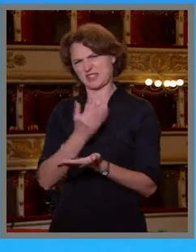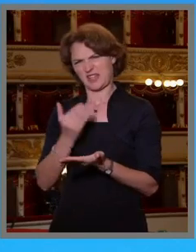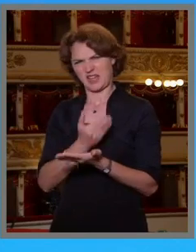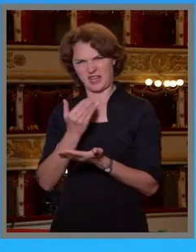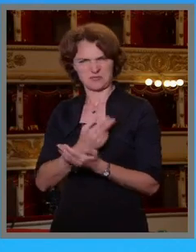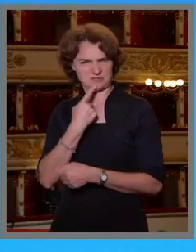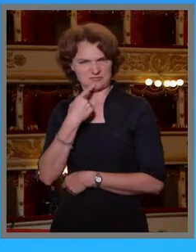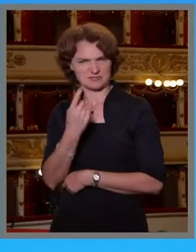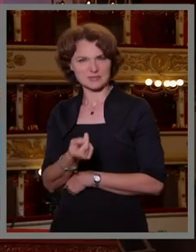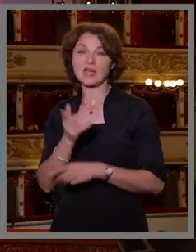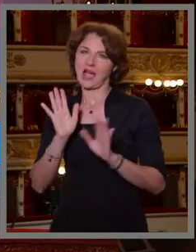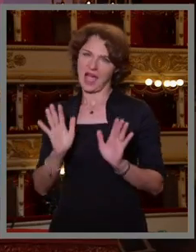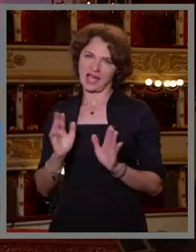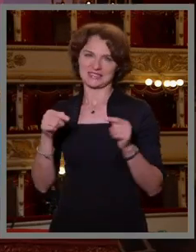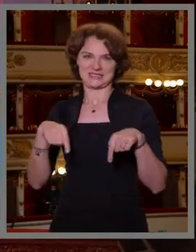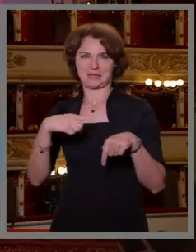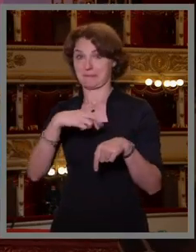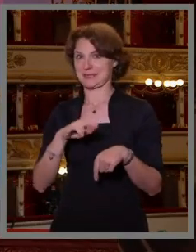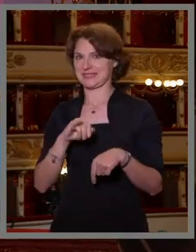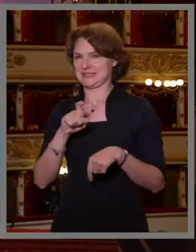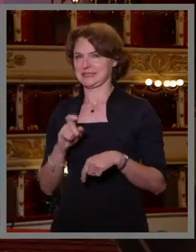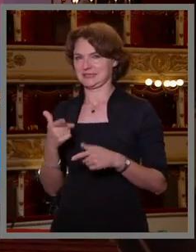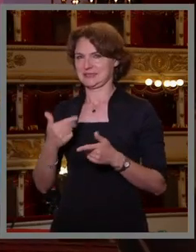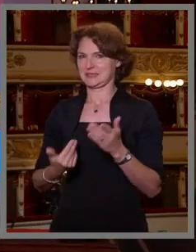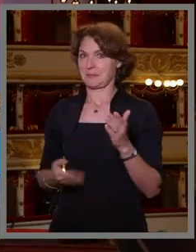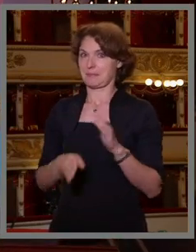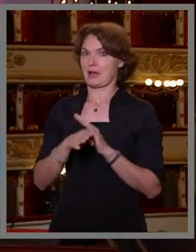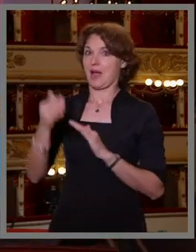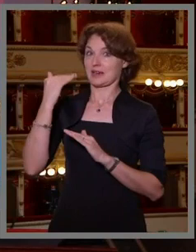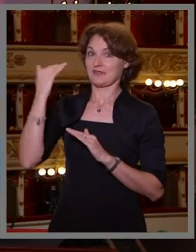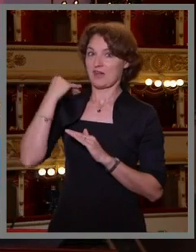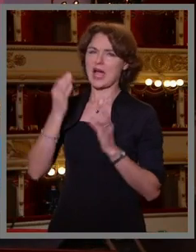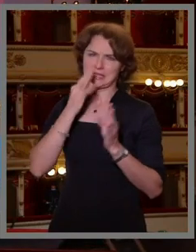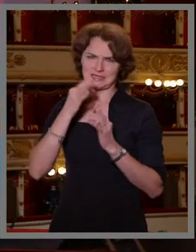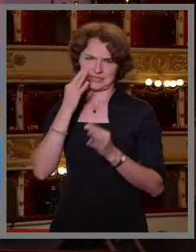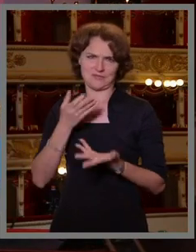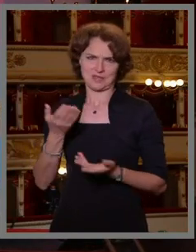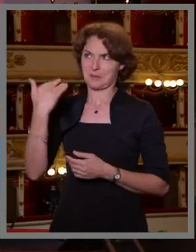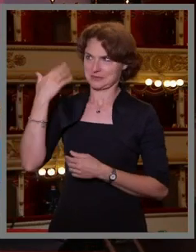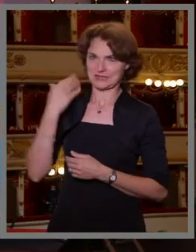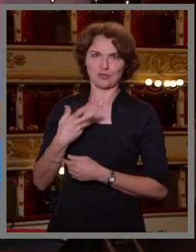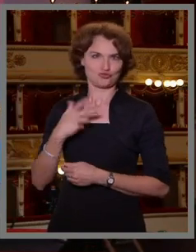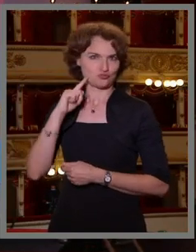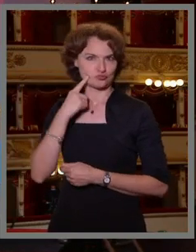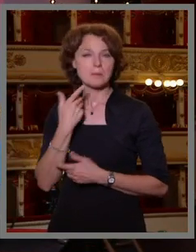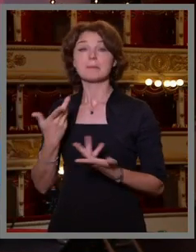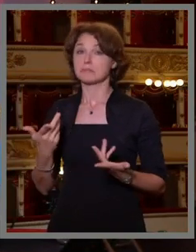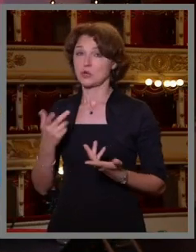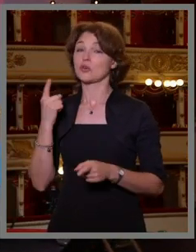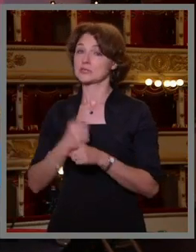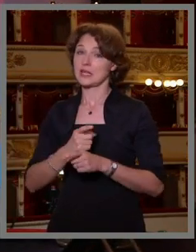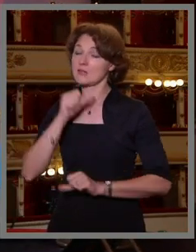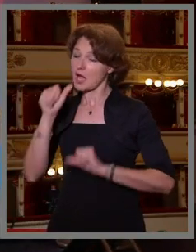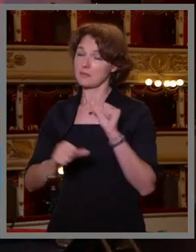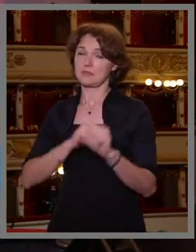col prix che nasce tanti anni fa dimostra che dal passato si prende il buono però tutto deve cambiare per cambiare